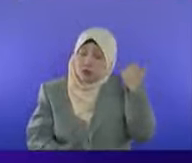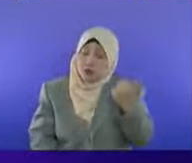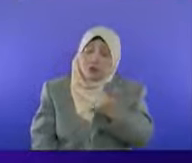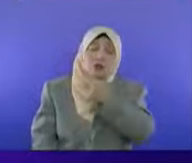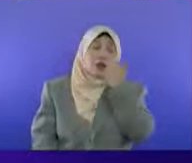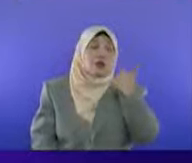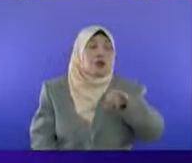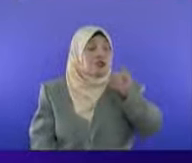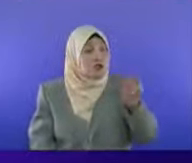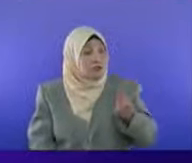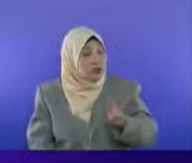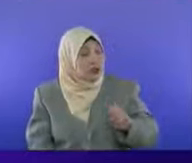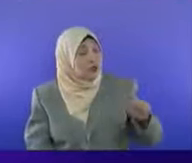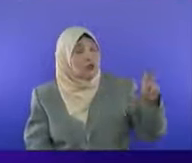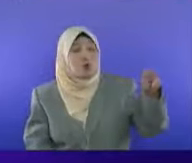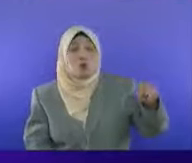فإنه